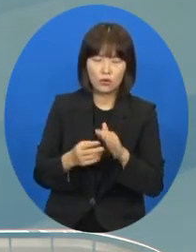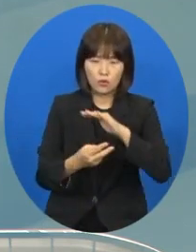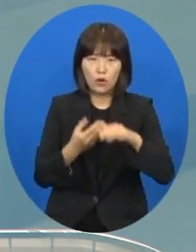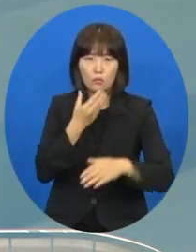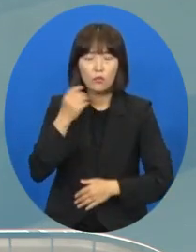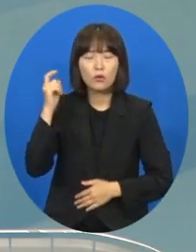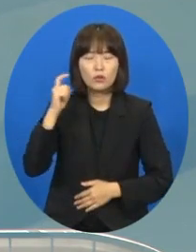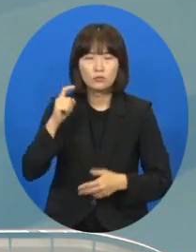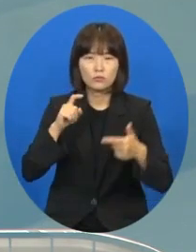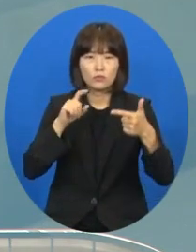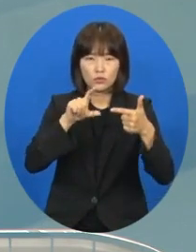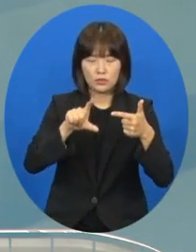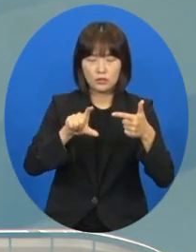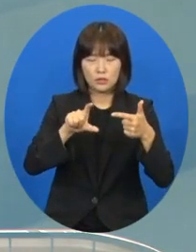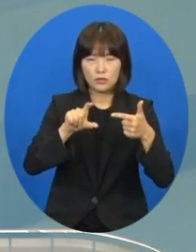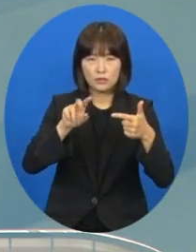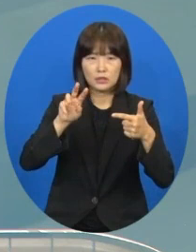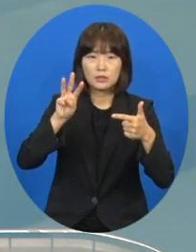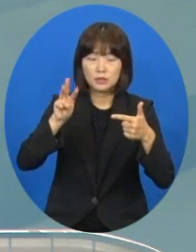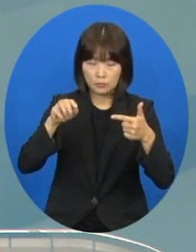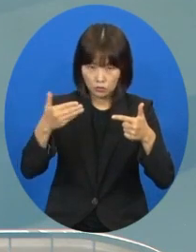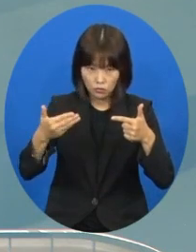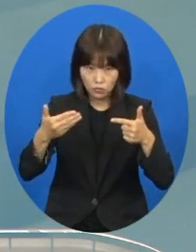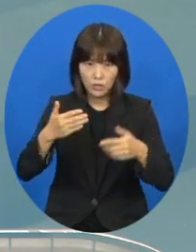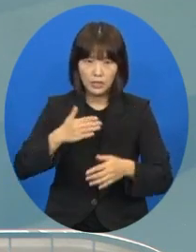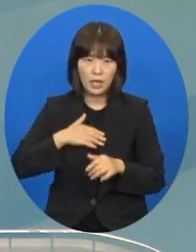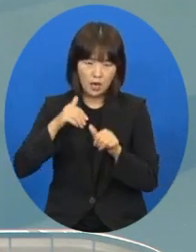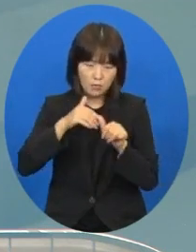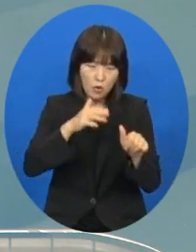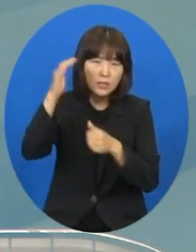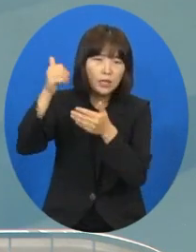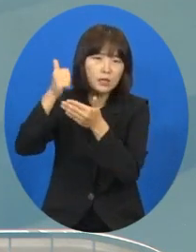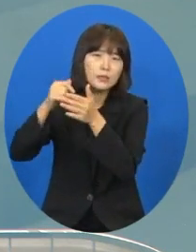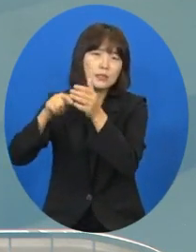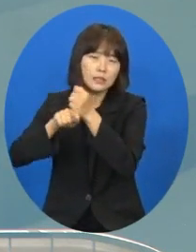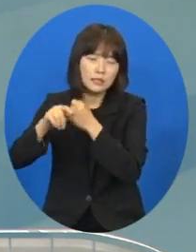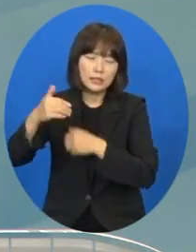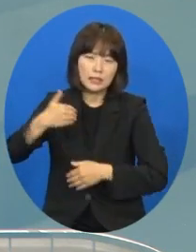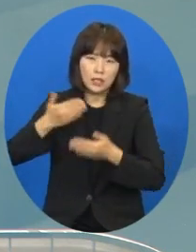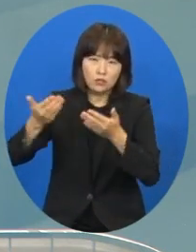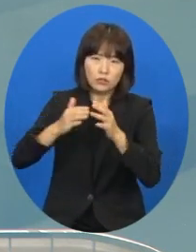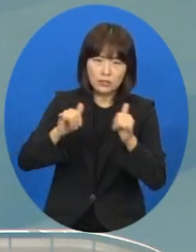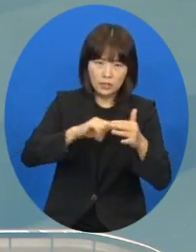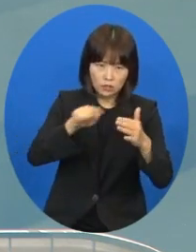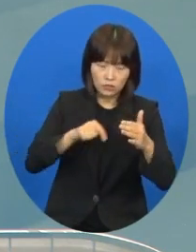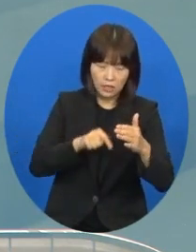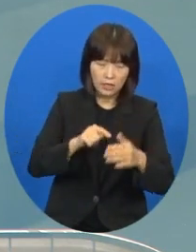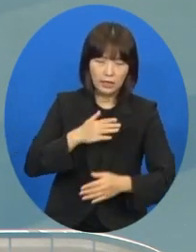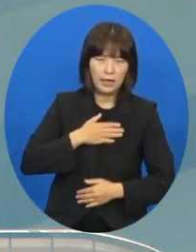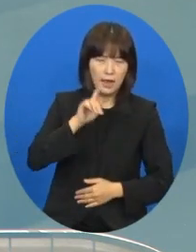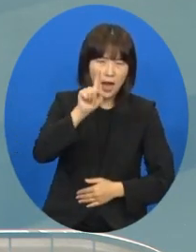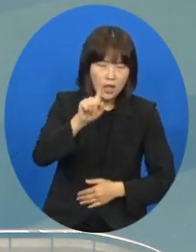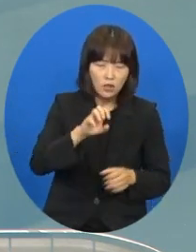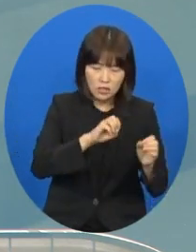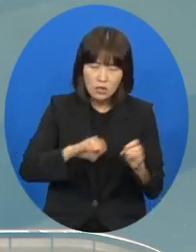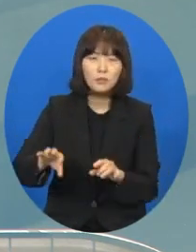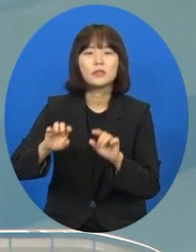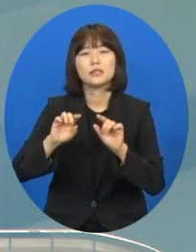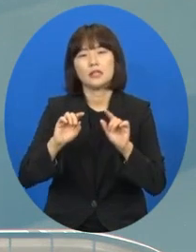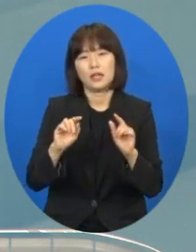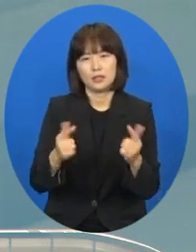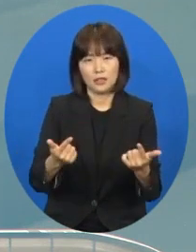요한복음 6장 39절에 나를 보내신 이의 뜻은 내게 주신 자 중에 내가 하나도